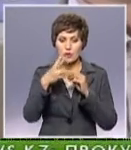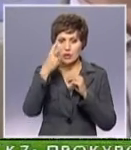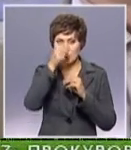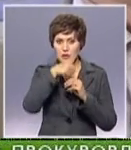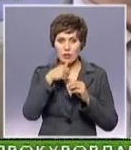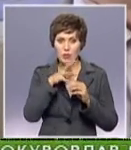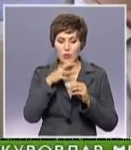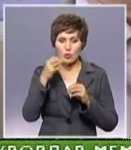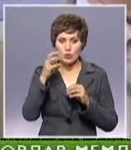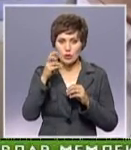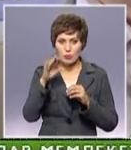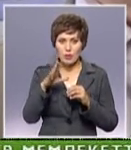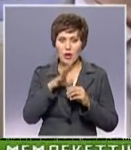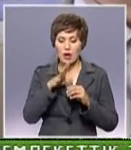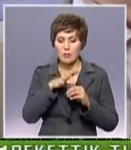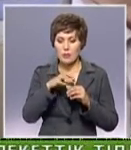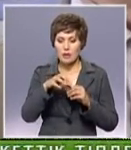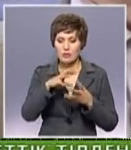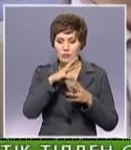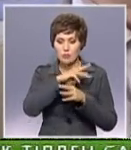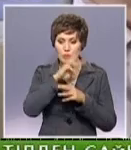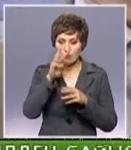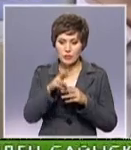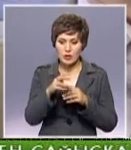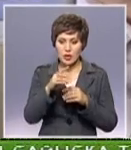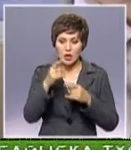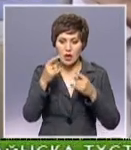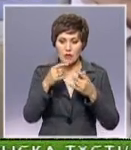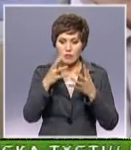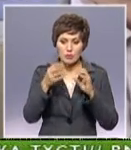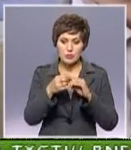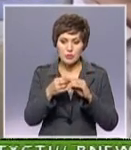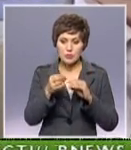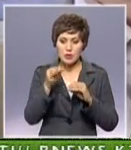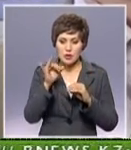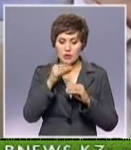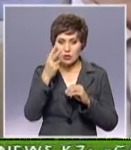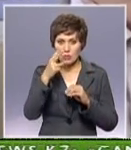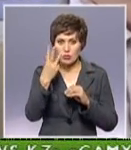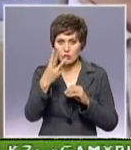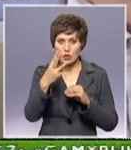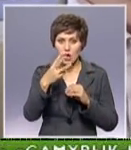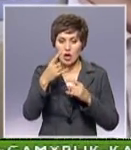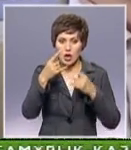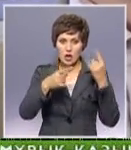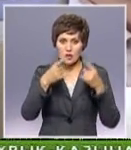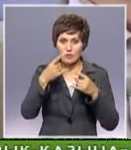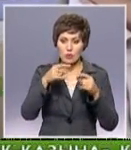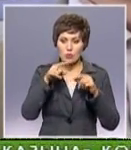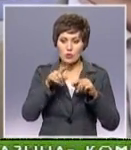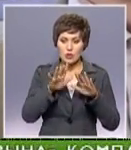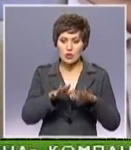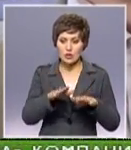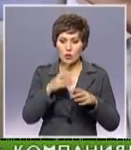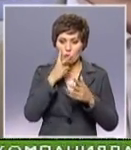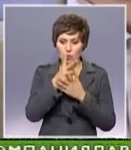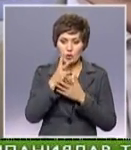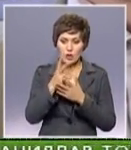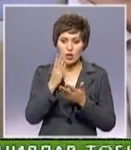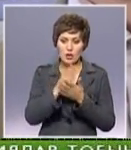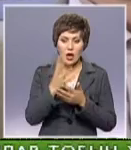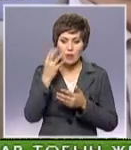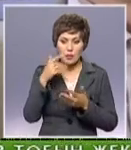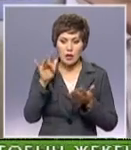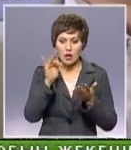бастап Көктөбеде ел аумағын толық қамтитын сандық эфирлік жүйеске қосылды. 23 арна эфирде осы желілердің бойымен жүріп тұр. Ол